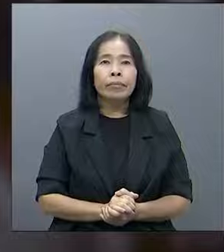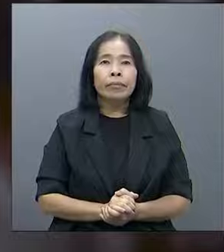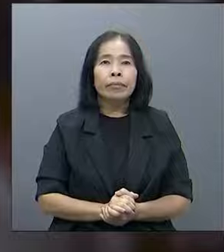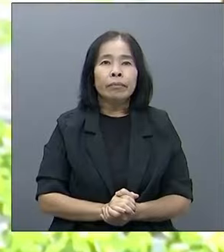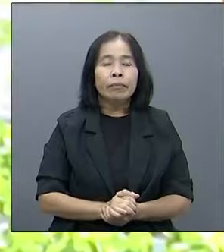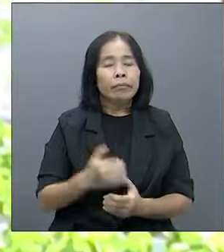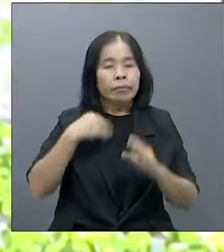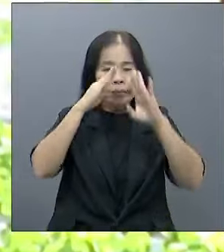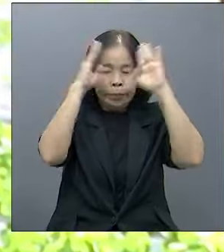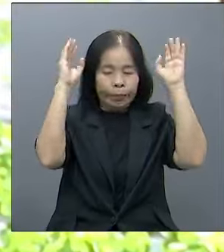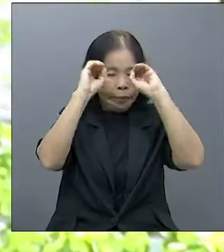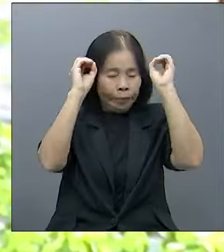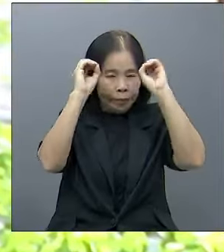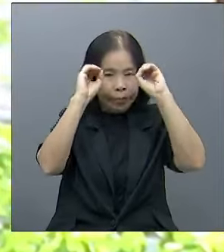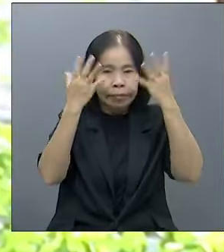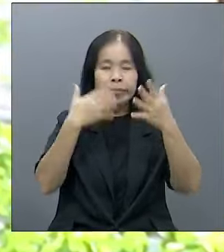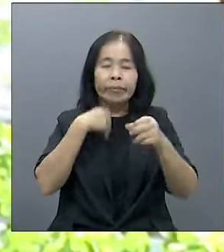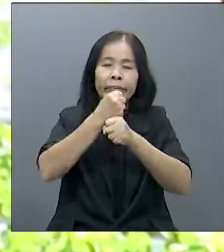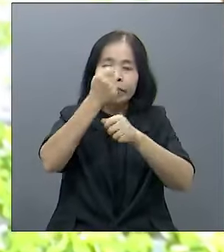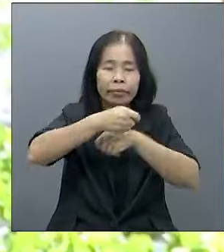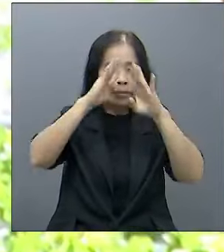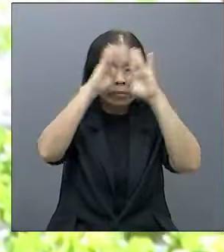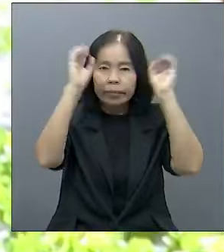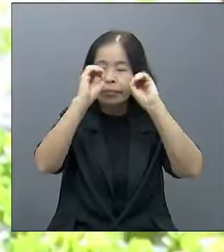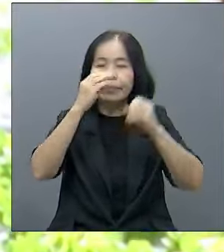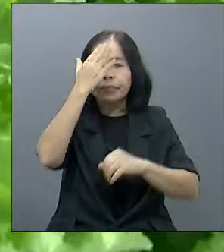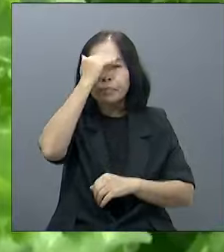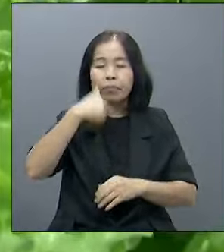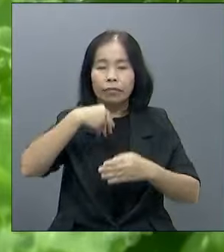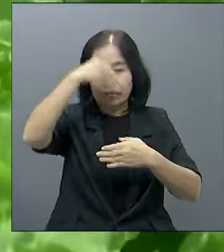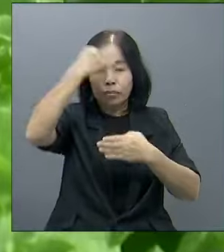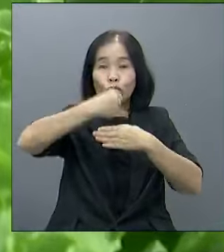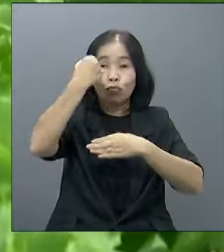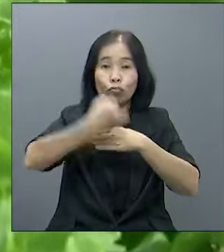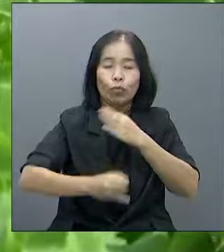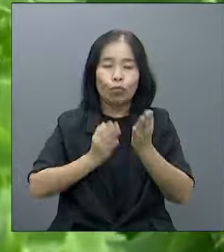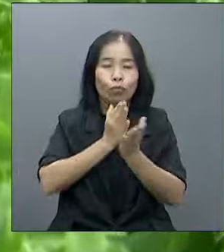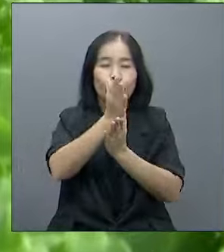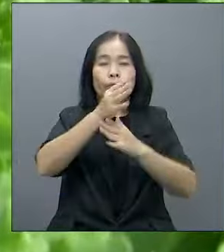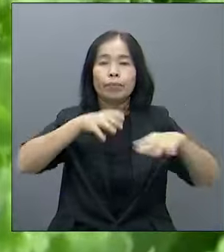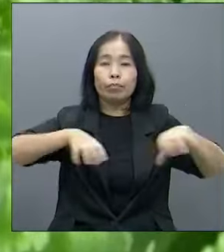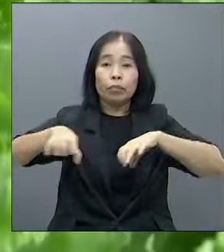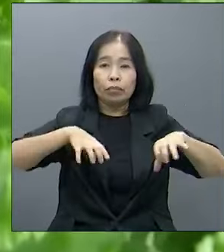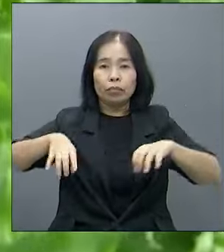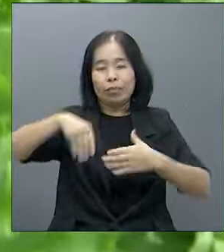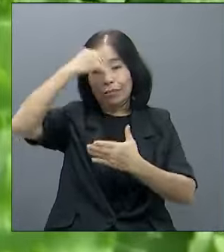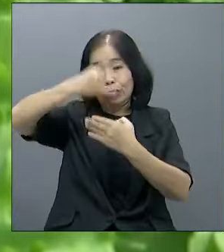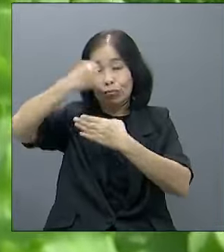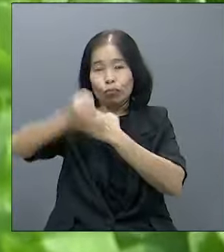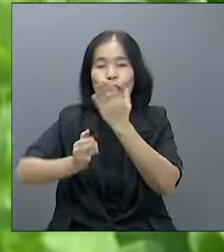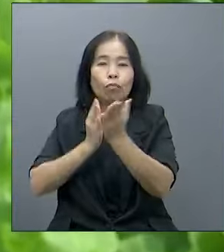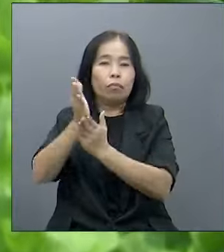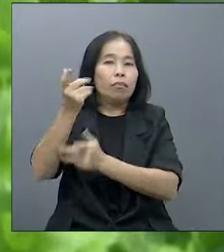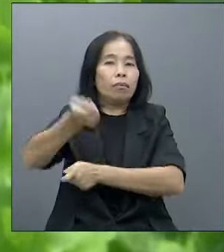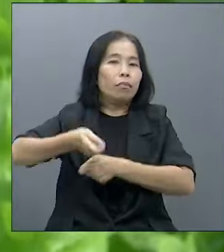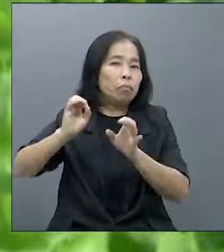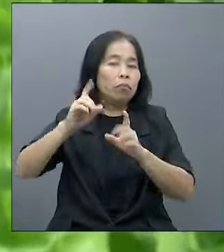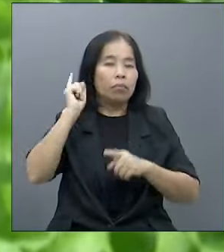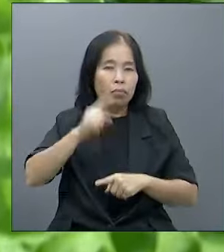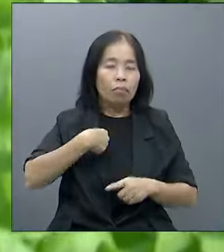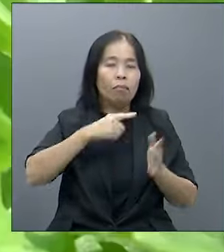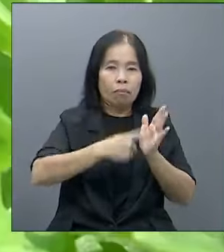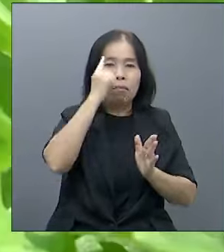ไม่มีเลยครับไม่มีเลยเพราะว่าผมจบบริหารไม่ได้ตรงสายเลยก็เลยต้องหาข้อมูลด้